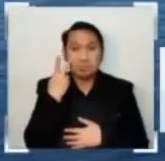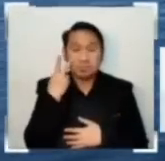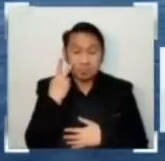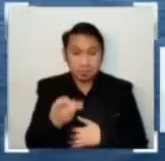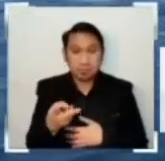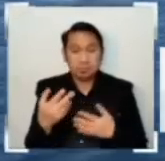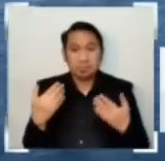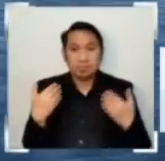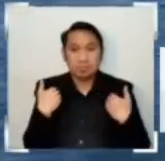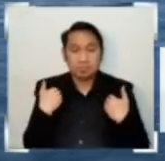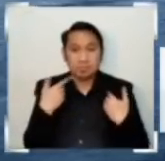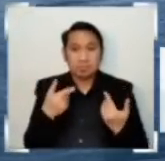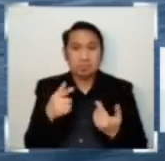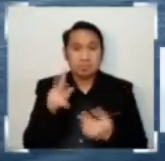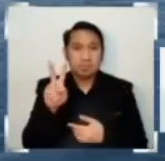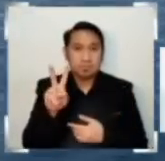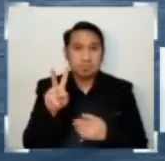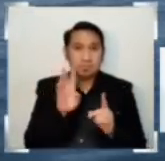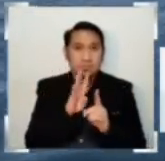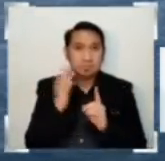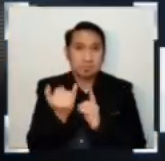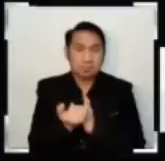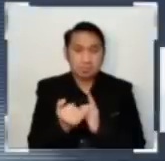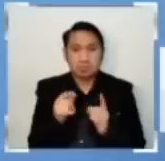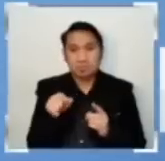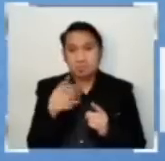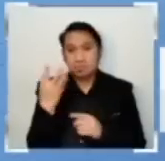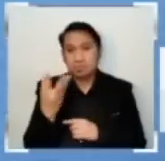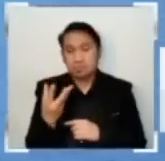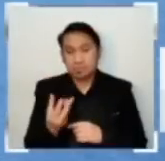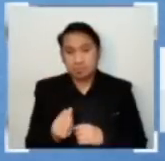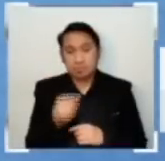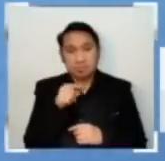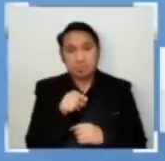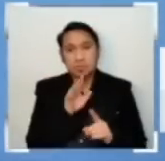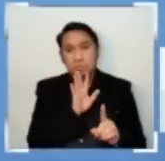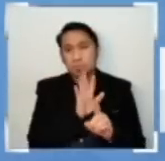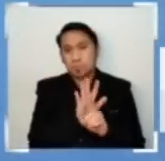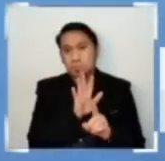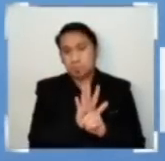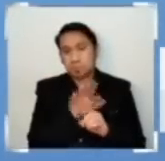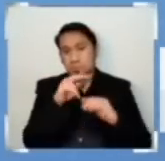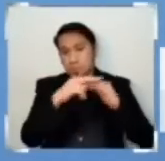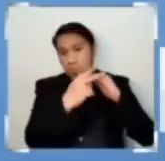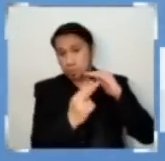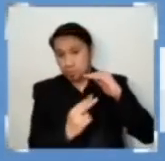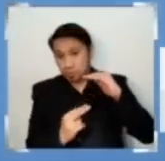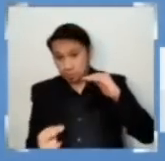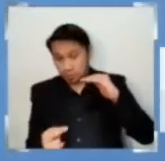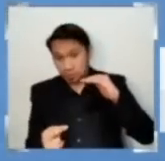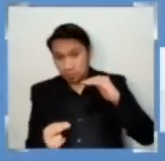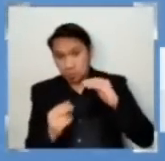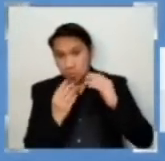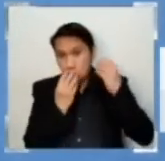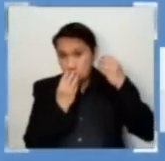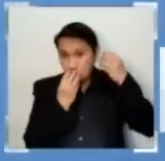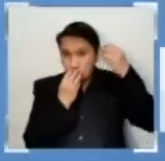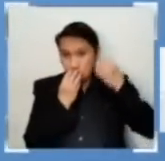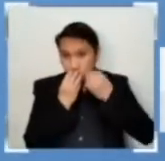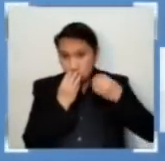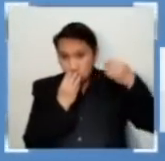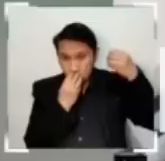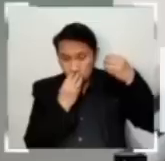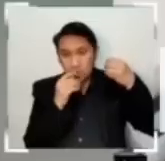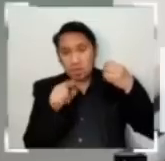patches, ang 2 barangay ng Tingloy, Batangas, isa sa pinakasikat na diving spot sa bansa. Binabantayan ngayon ang mga bayan ng Bawan